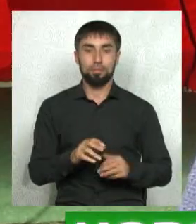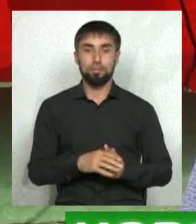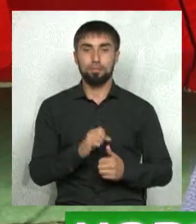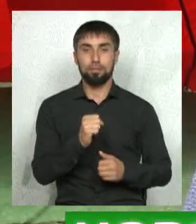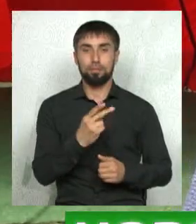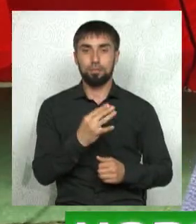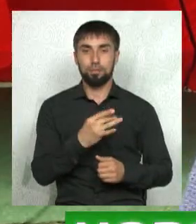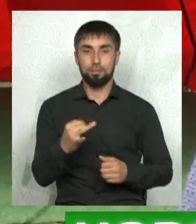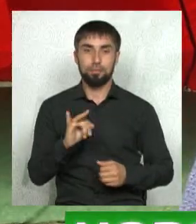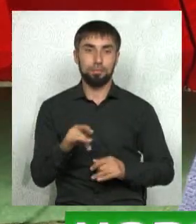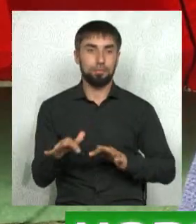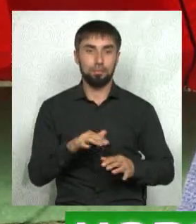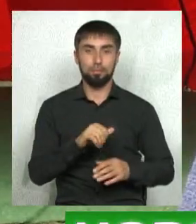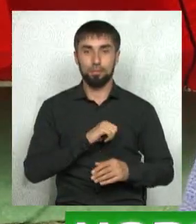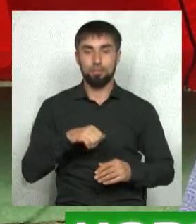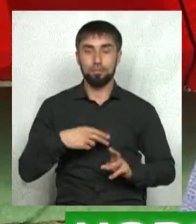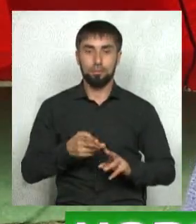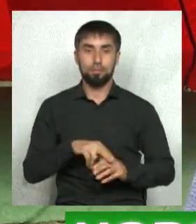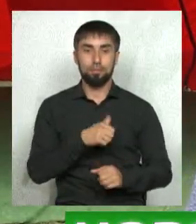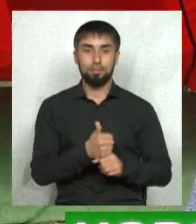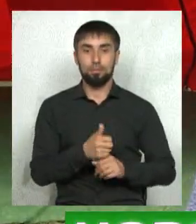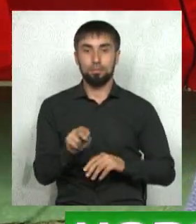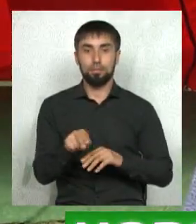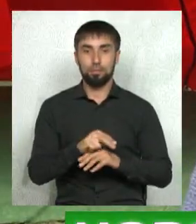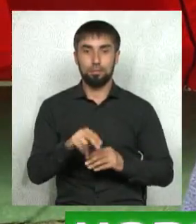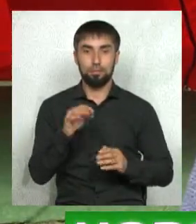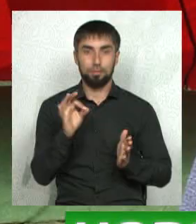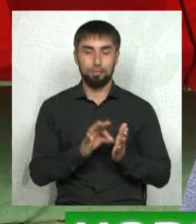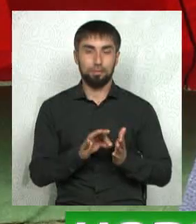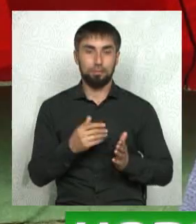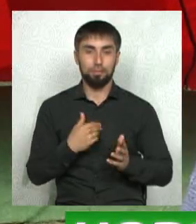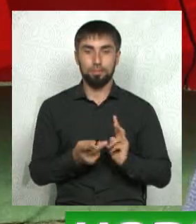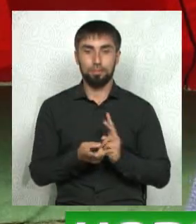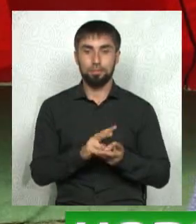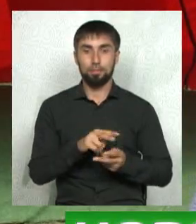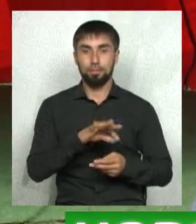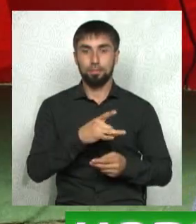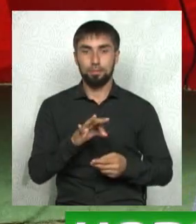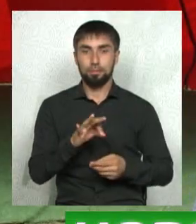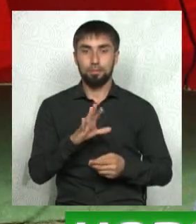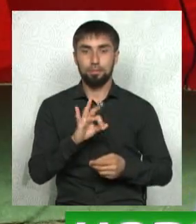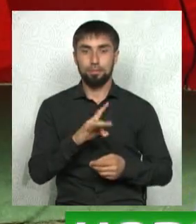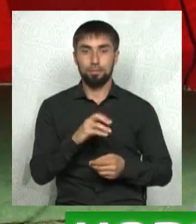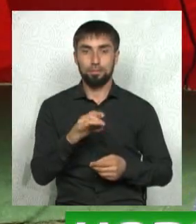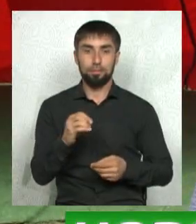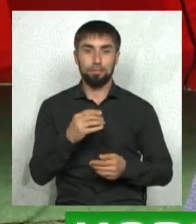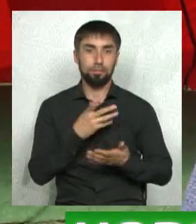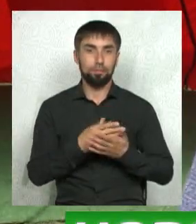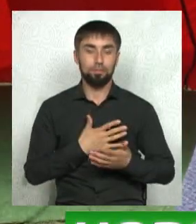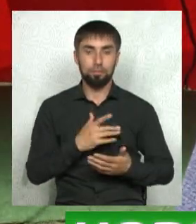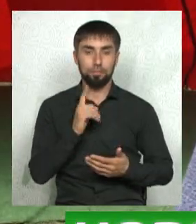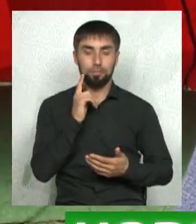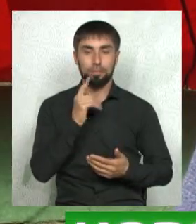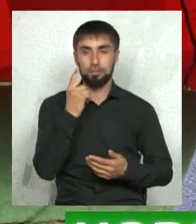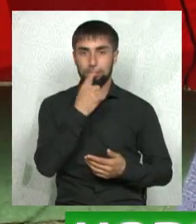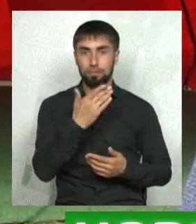акции, мероприятия, самое-то главное, это воспитательная цель. Мы меняем мировоззрение в нашей молодежи. В головах